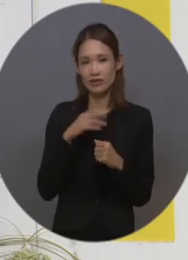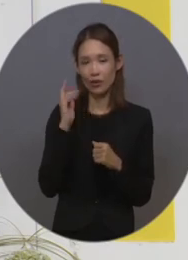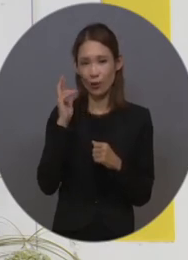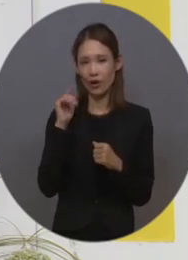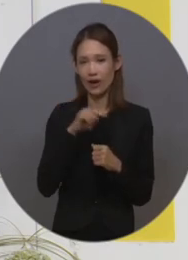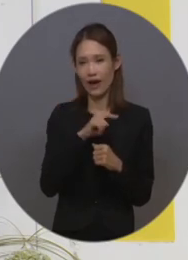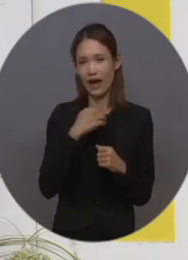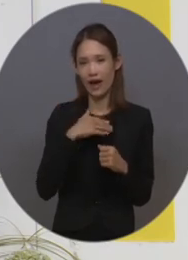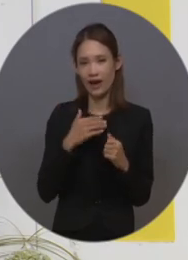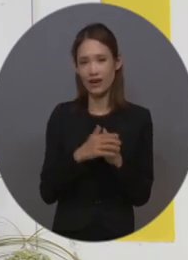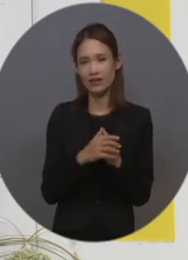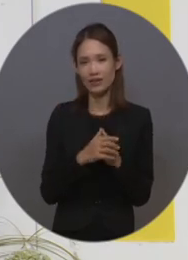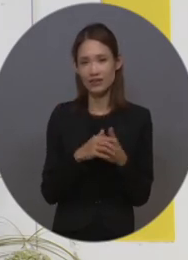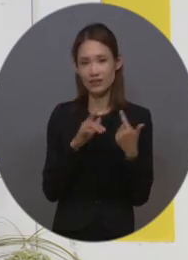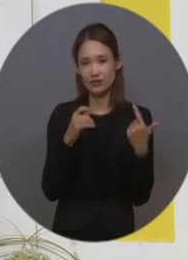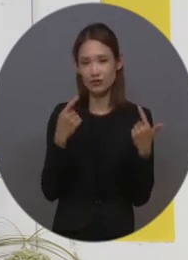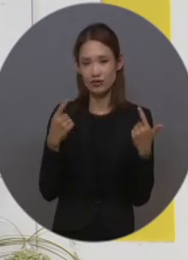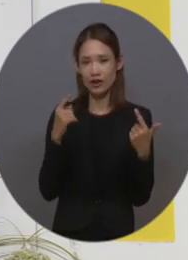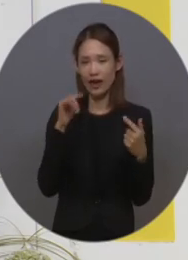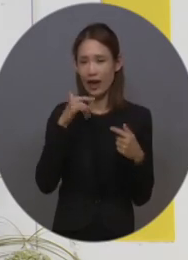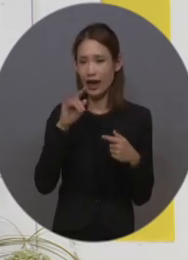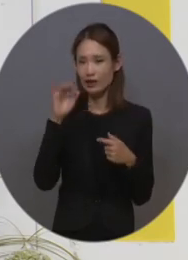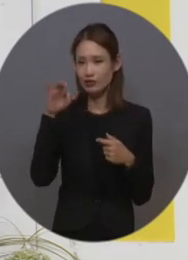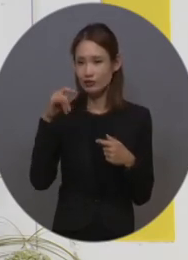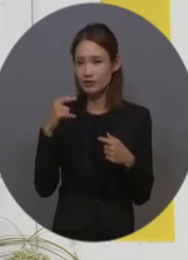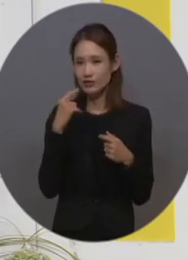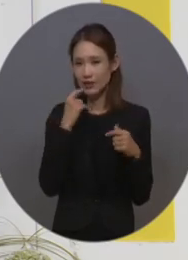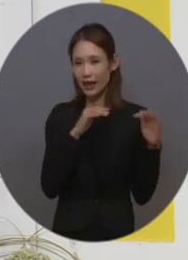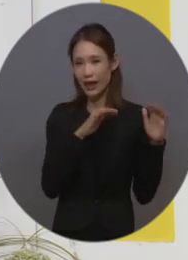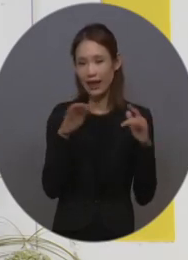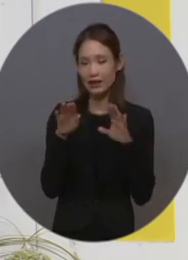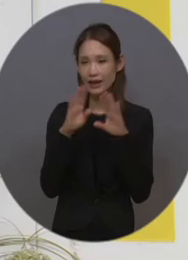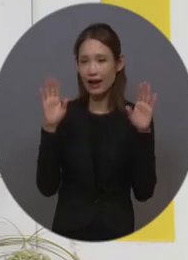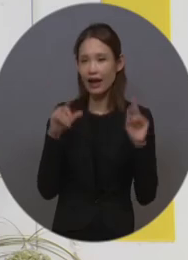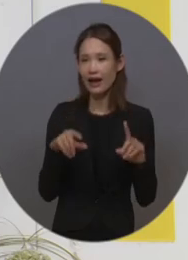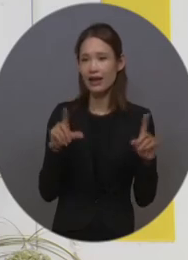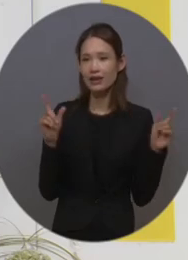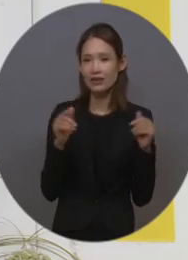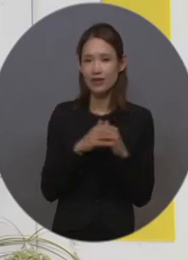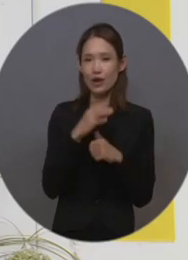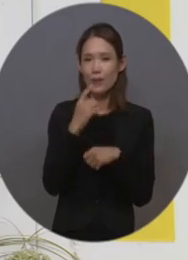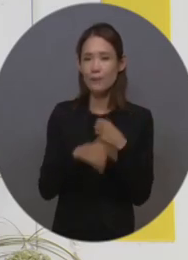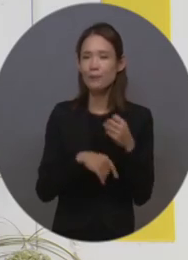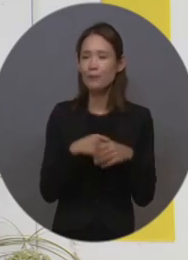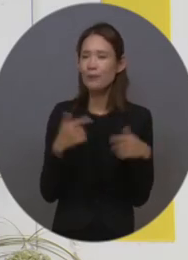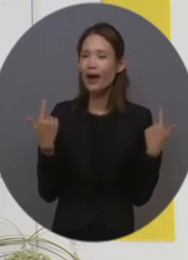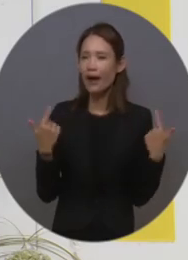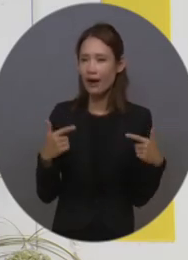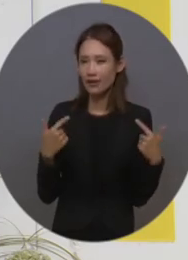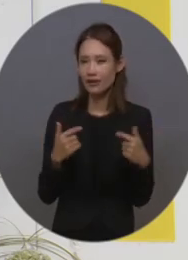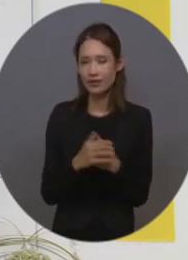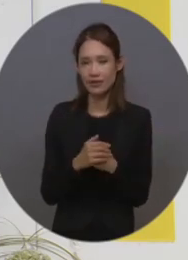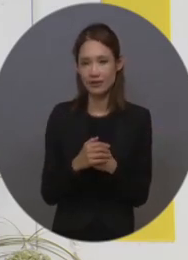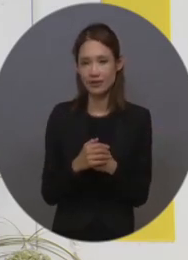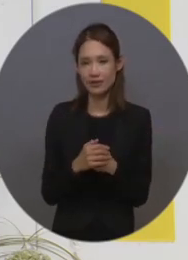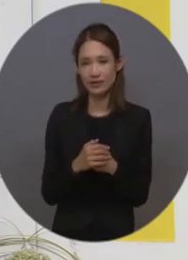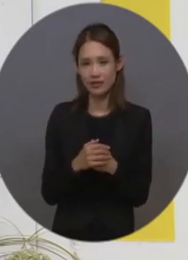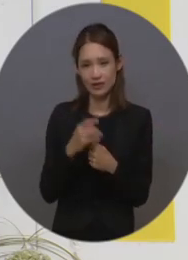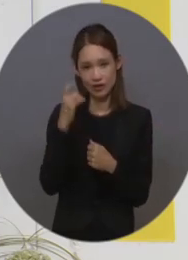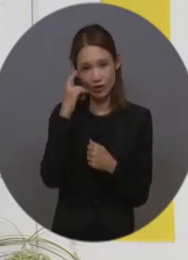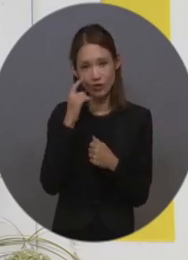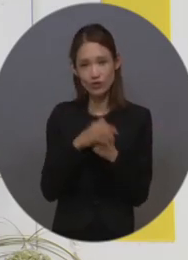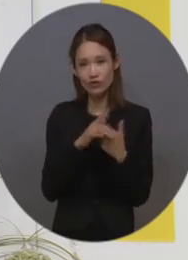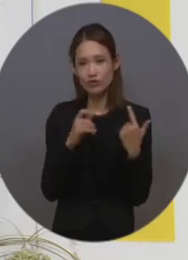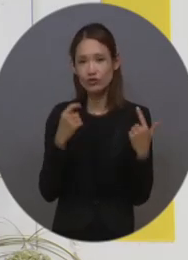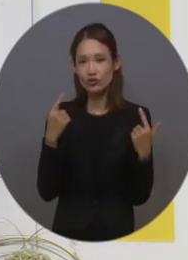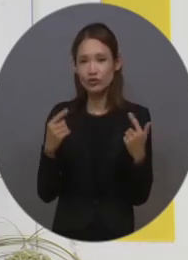줄. 야. 그리고 6월 1일이 해운대 개장하는 날입니다. 네. 매년. 매년. 예. 네. 근데 야. 왜 6월 1일이